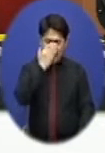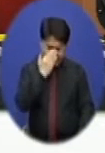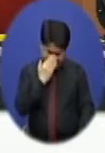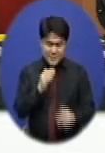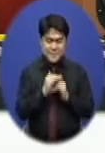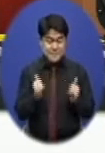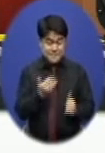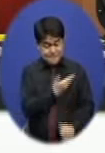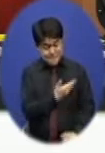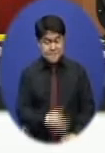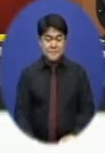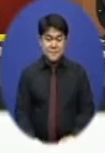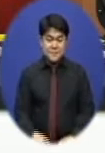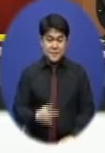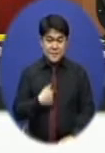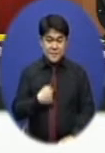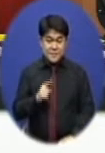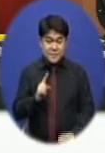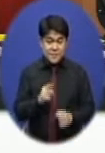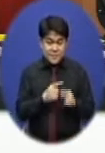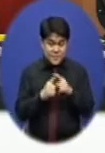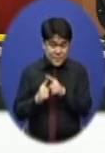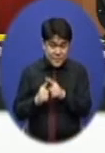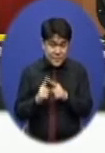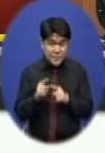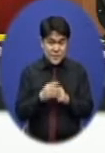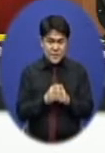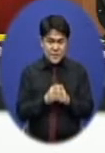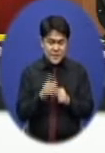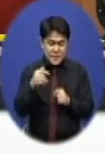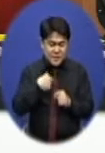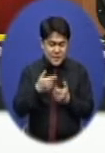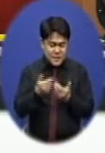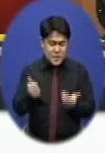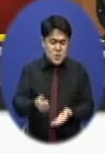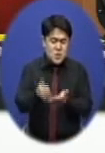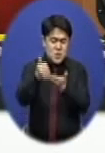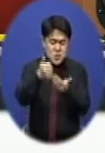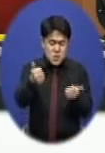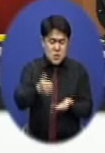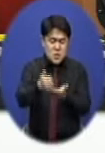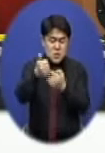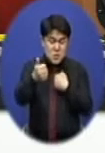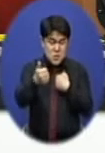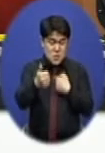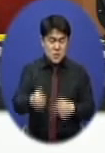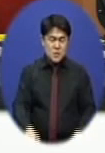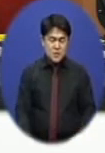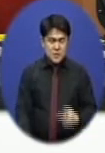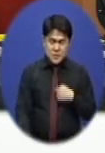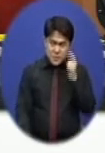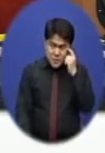겸손하세요. 겸손해서 아, 나를 무조건 이렇게 걸음이 되고 저를 자꾸 띄워주려고 하는 게 있으시고요. 아, 아. 이제 제가